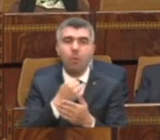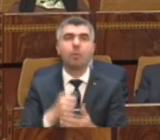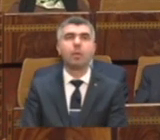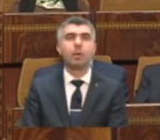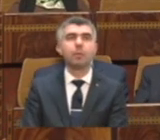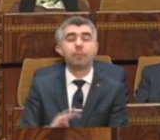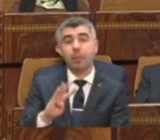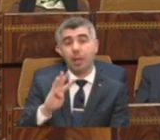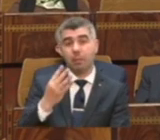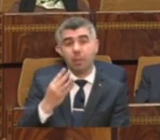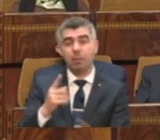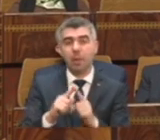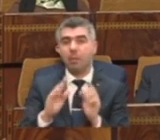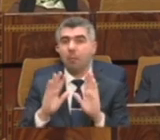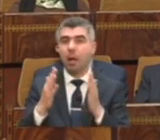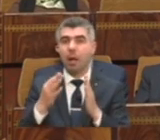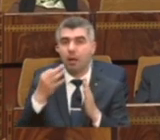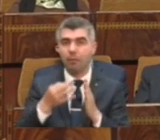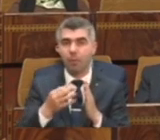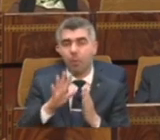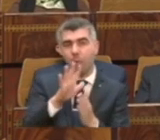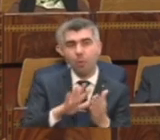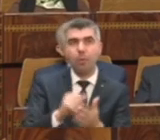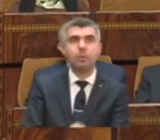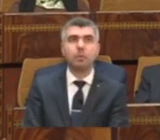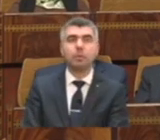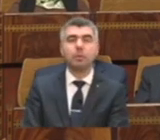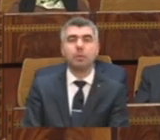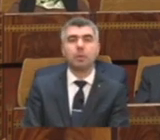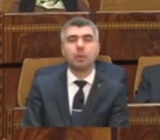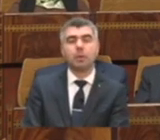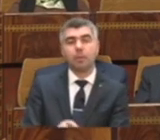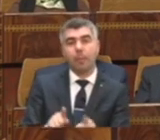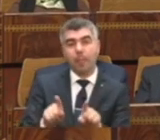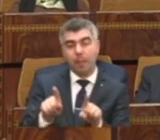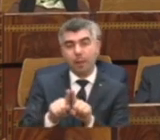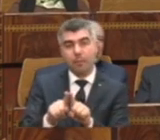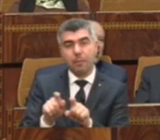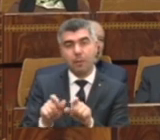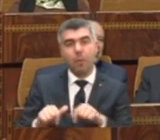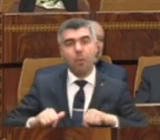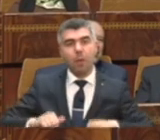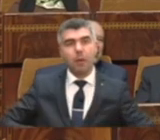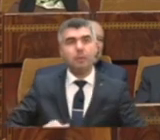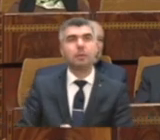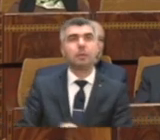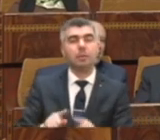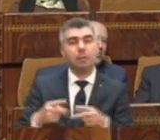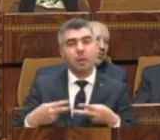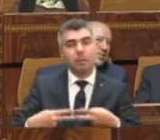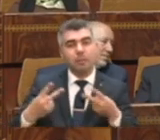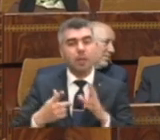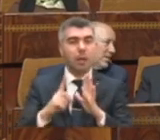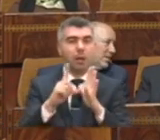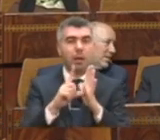رابعا نصفق ونشد بحرارة على يد السيدة الوزيرة التي أخرجت